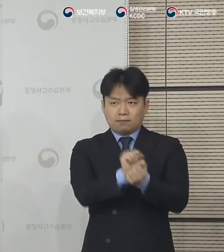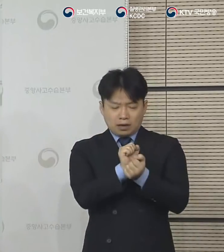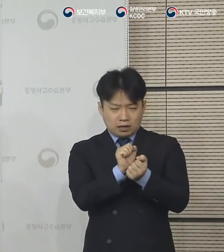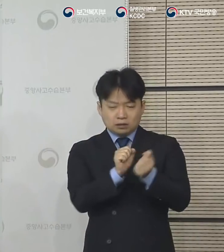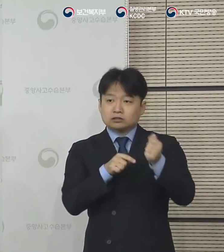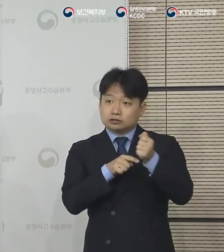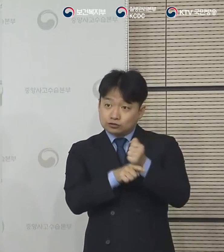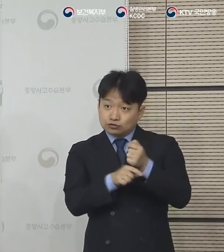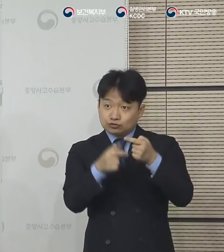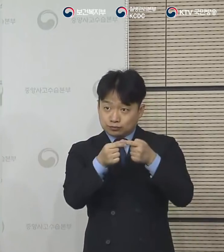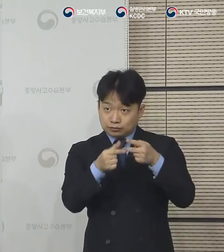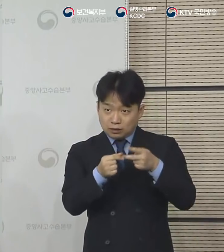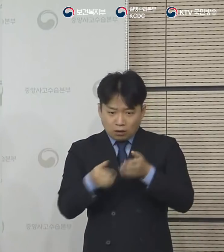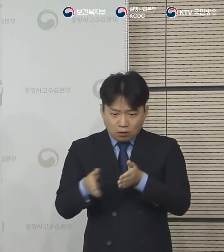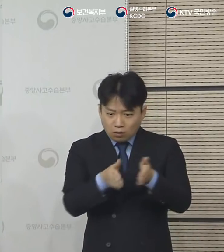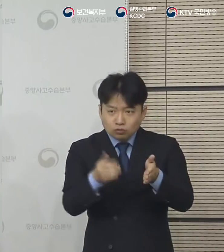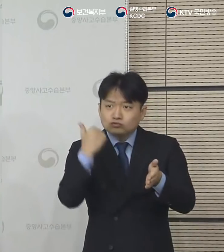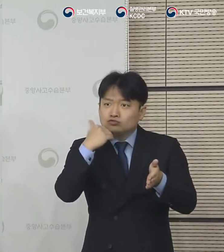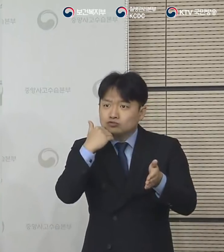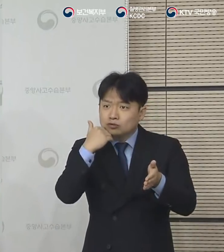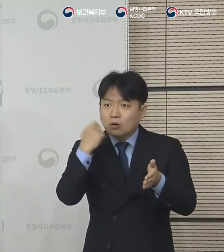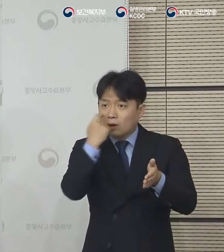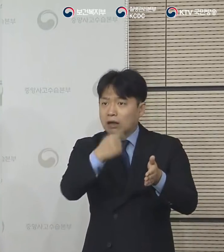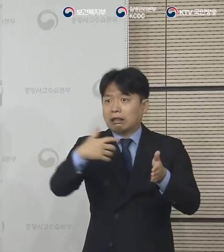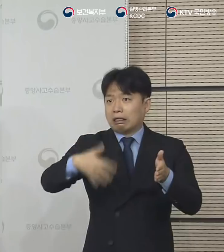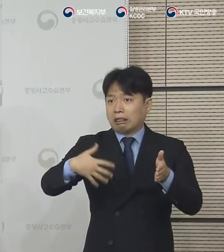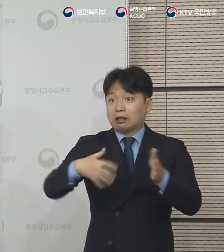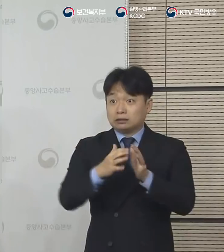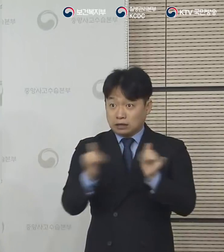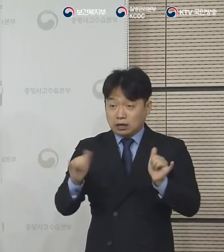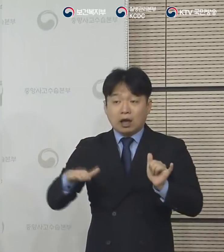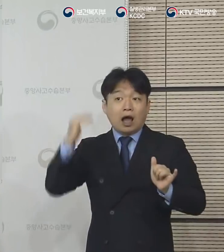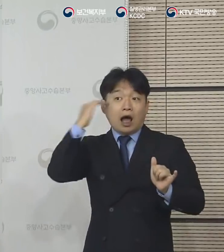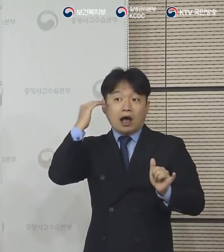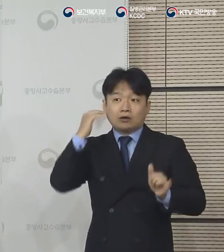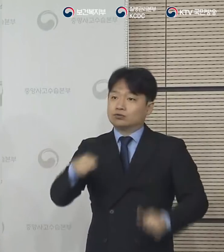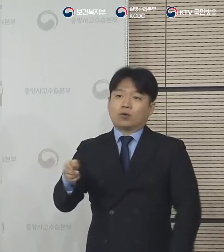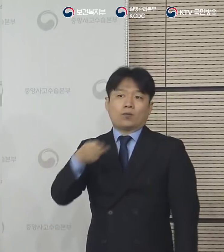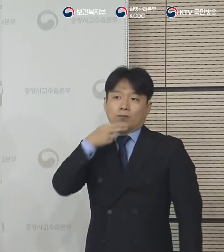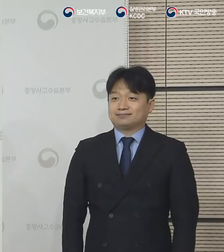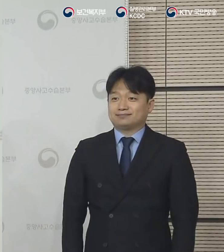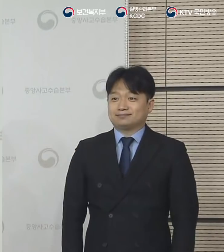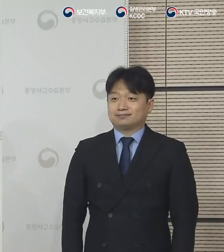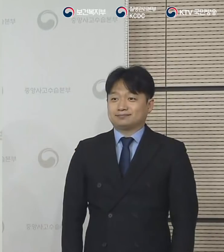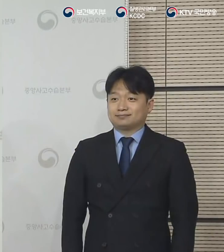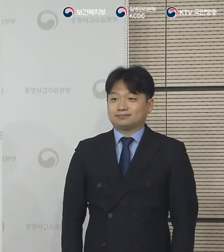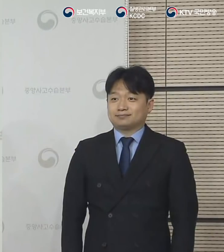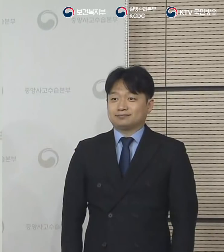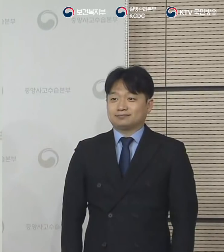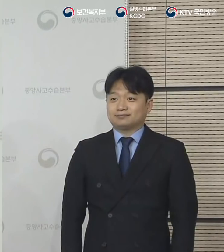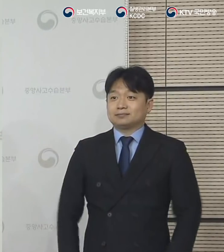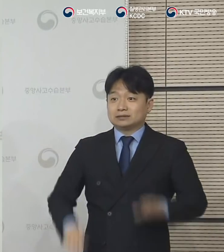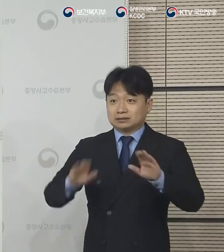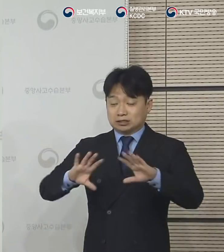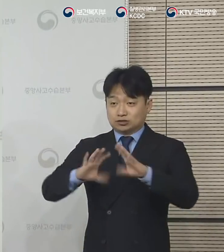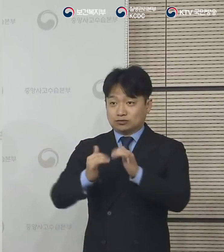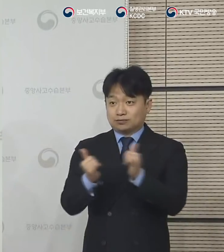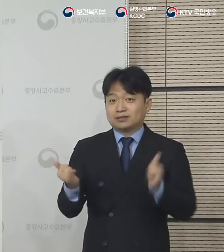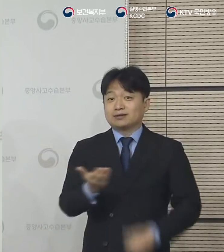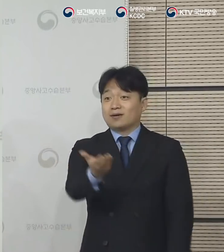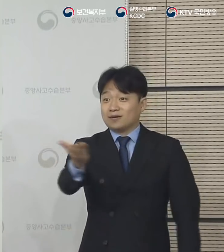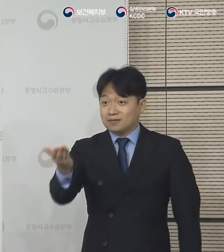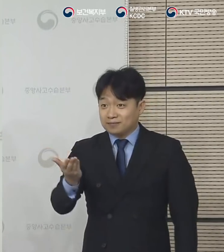감염 경로를 설명할 수 없는 지역사회 확진 환자는 나타나고 있지 않습니다. 이 점에 대해서 국민